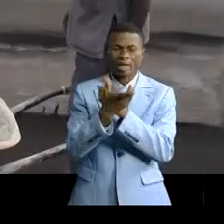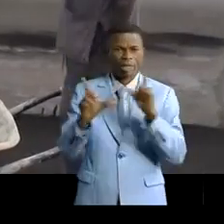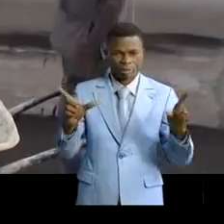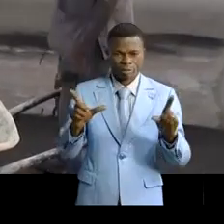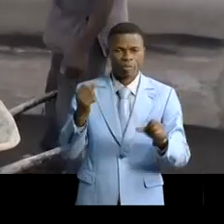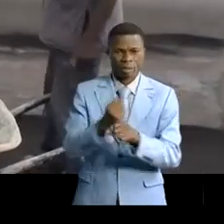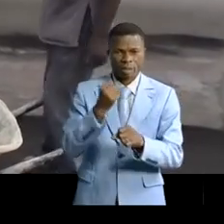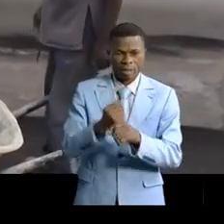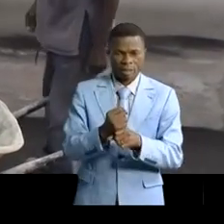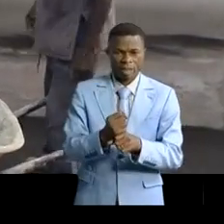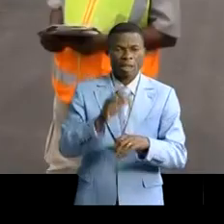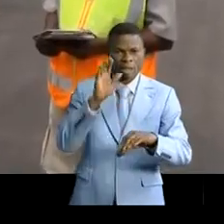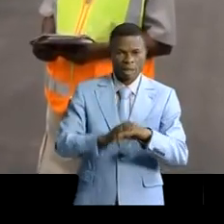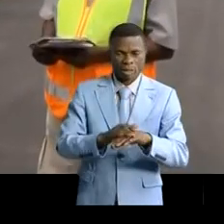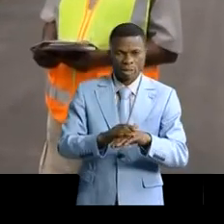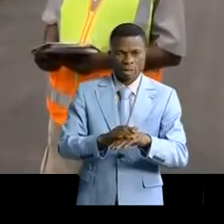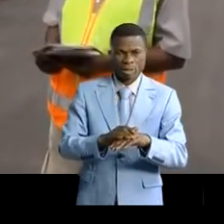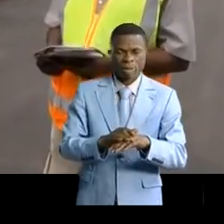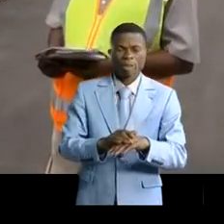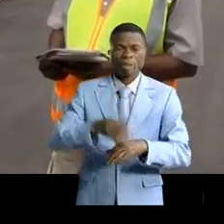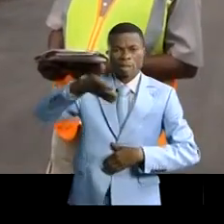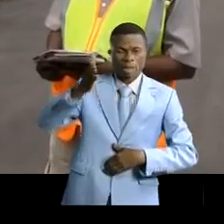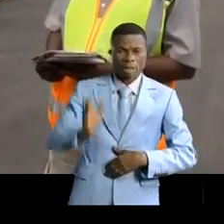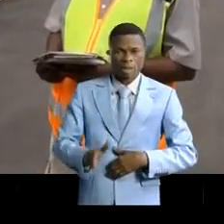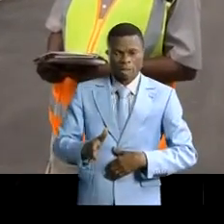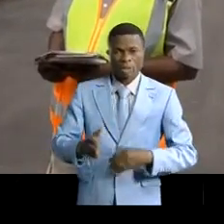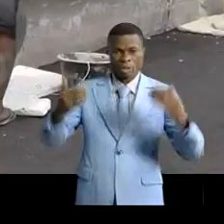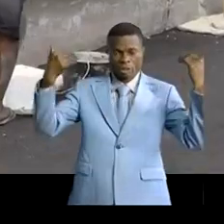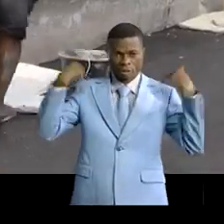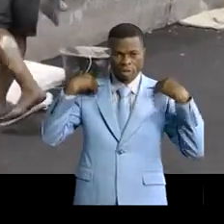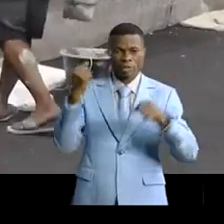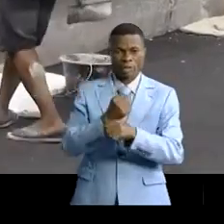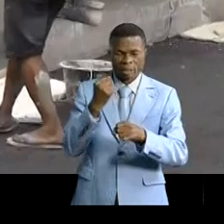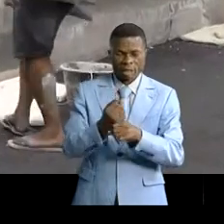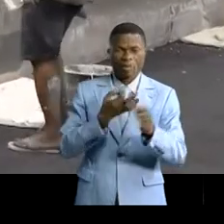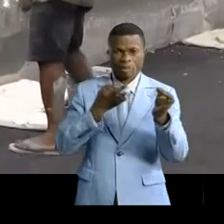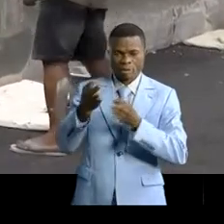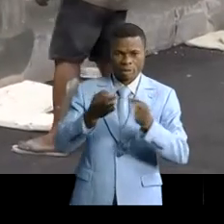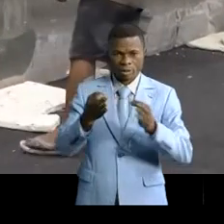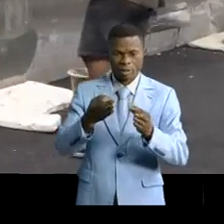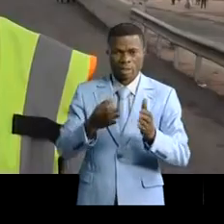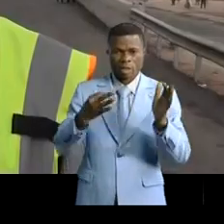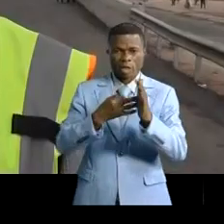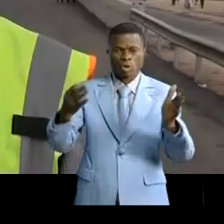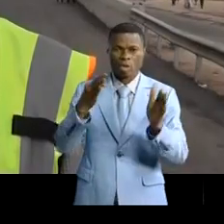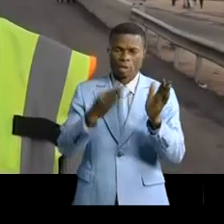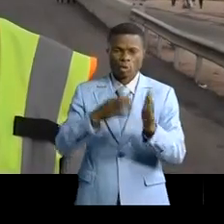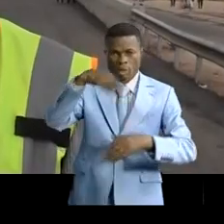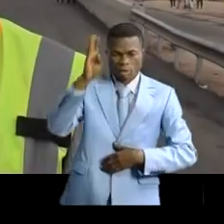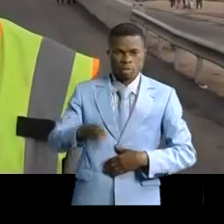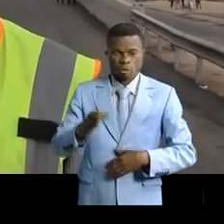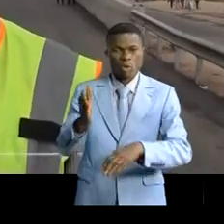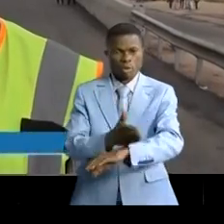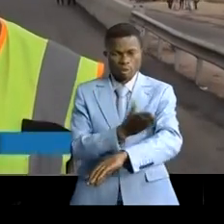Les travaux ont atteint, à en croire l'ingénieur conducteur des travaux, Tarsis Moutala, 98%. Son